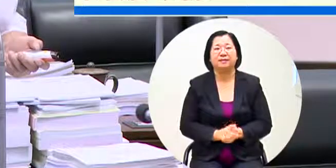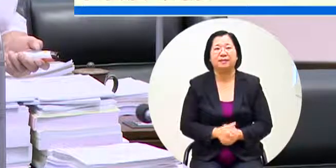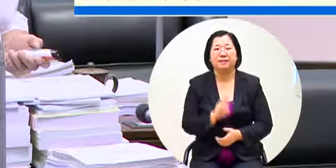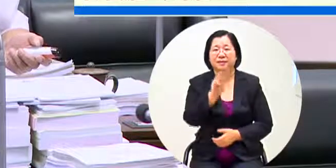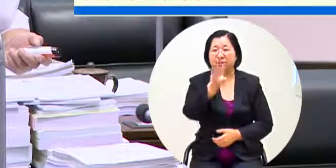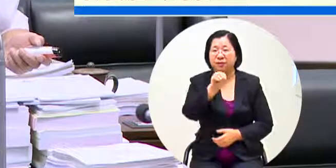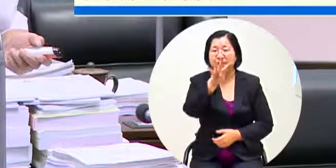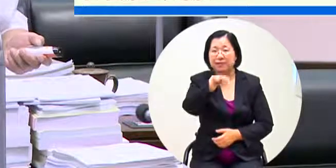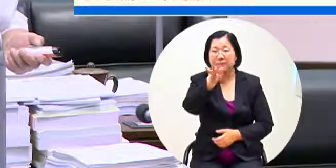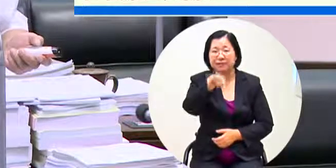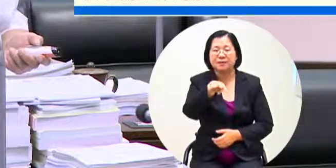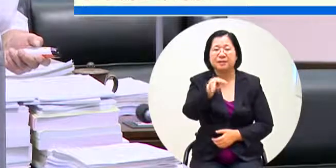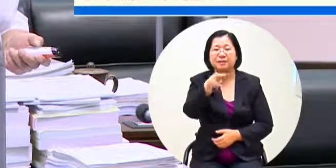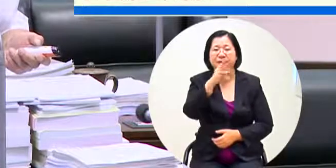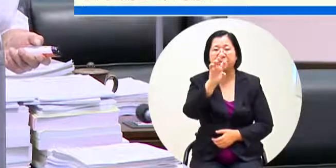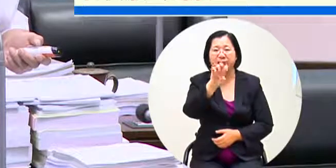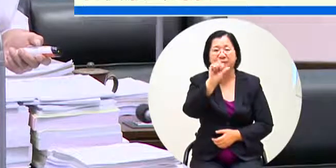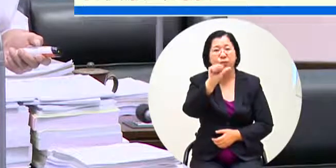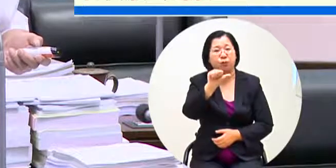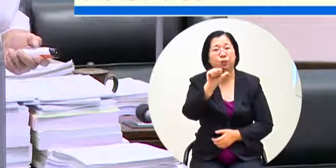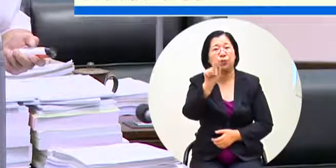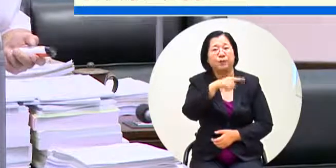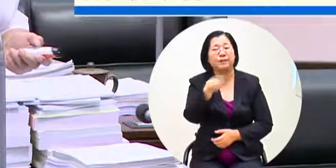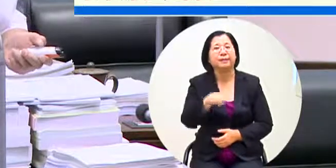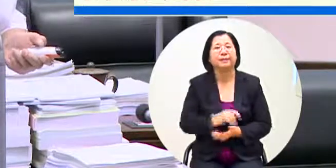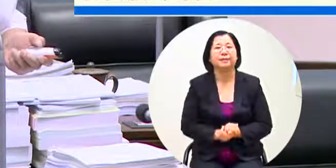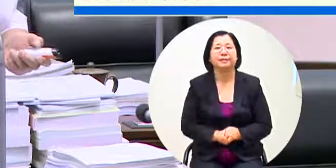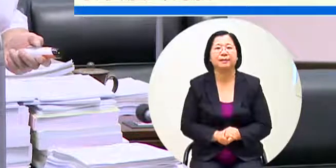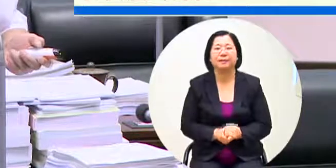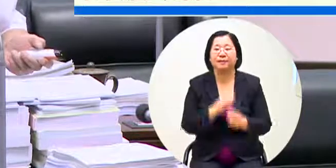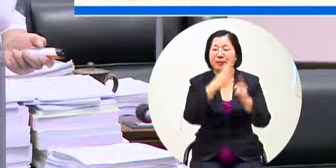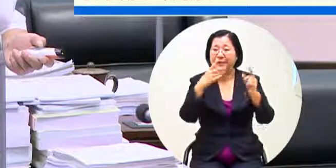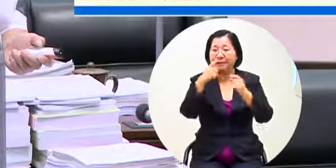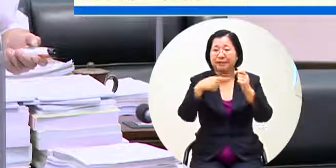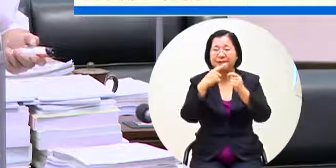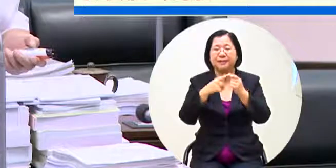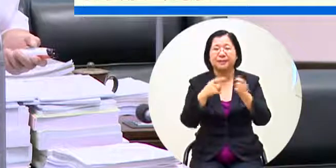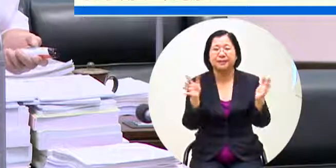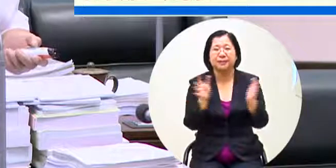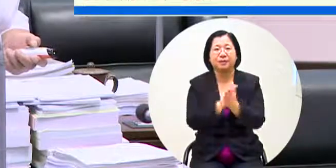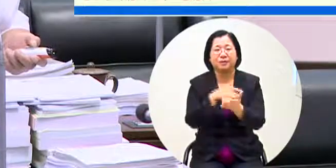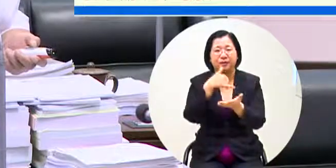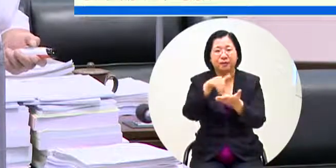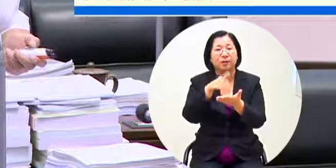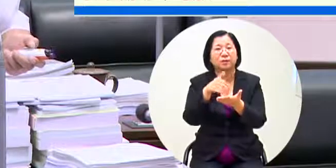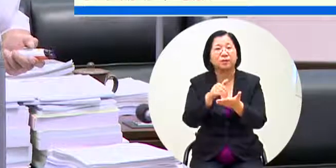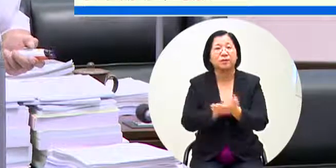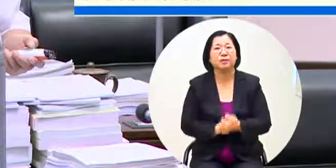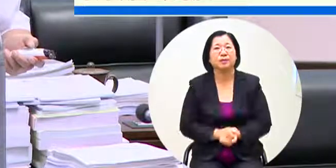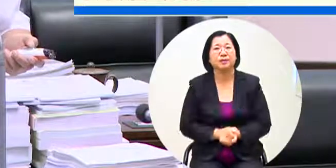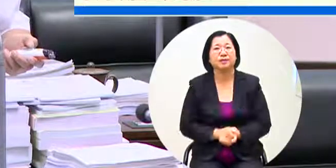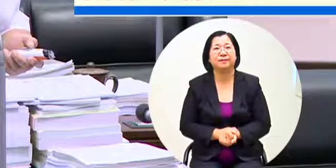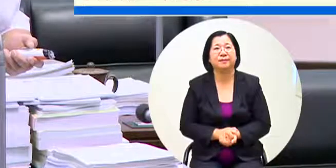34,345人；104年统计出来，吼、哦，变这个